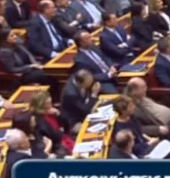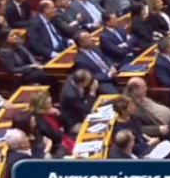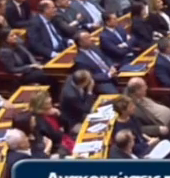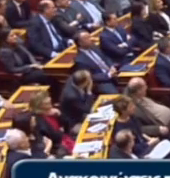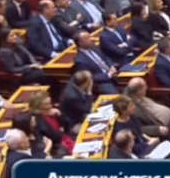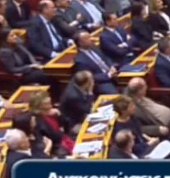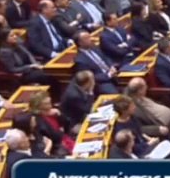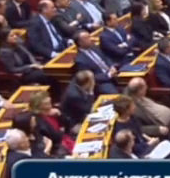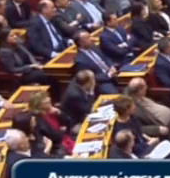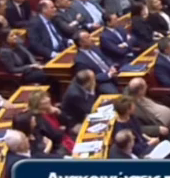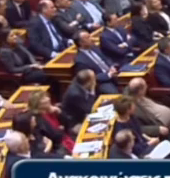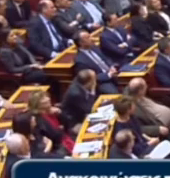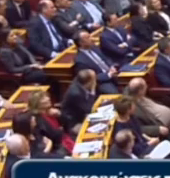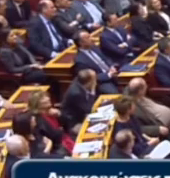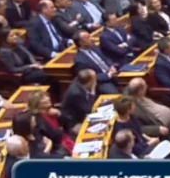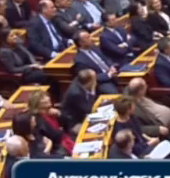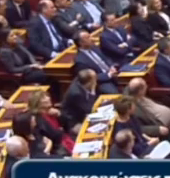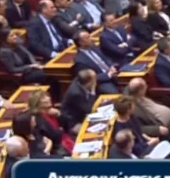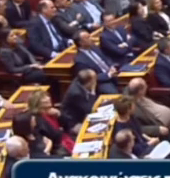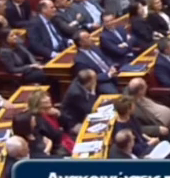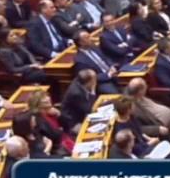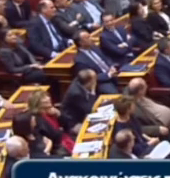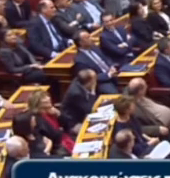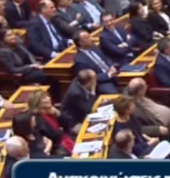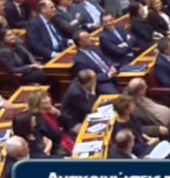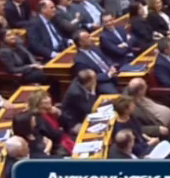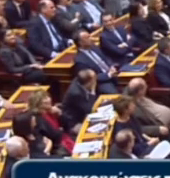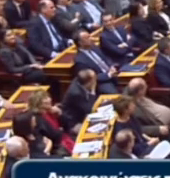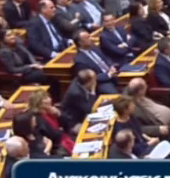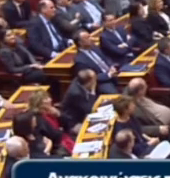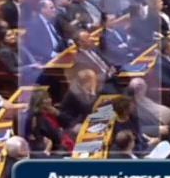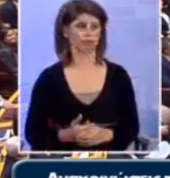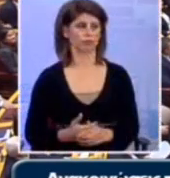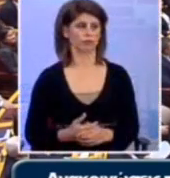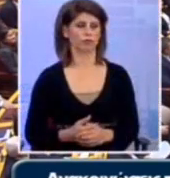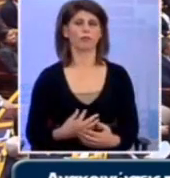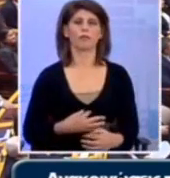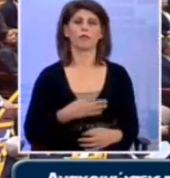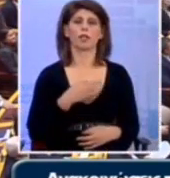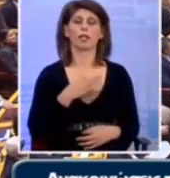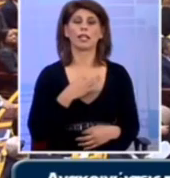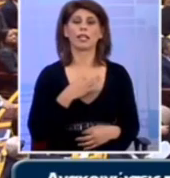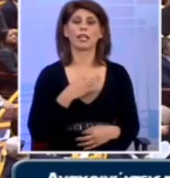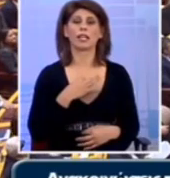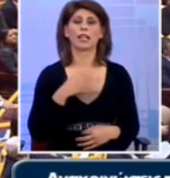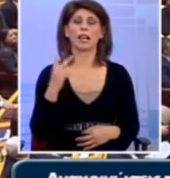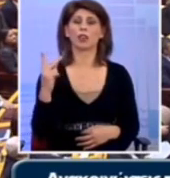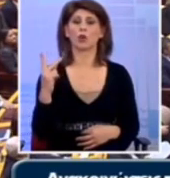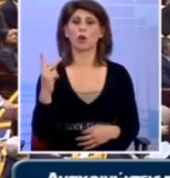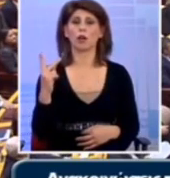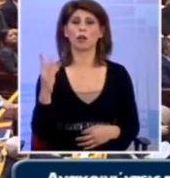Κατρούγκαλε. Ελάτε κύριε Κατρούγκαλε. Δεν σας επιτρέπω. Άκουσα. Και είναι η τελευταία